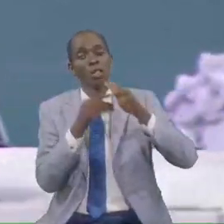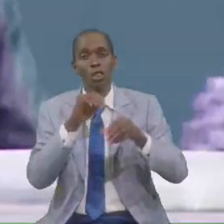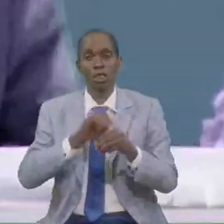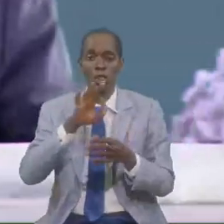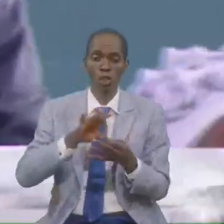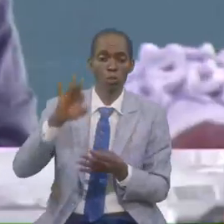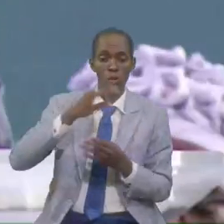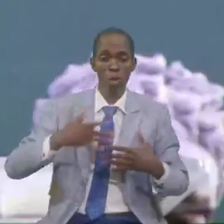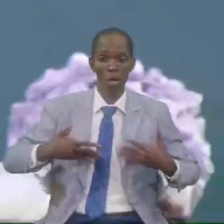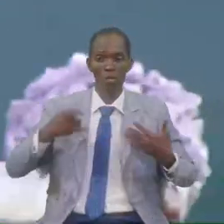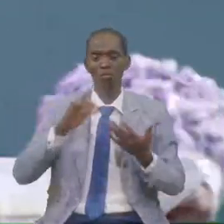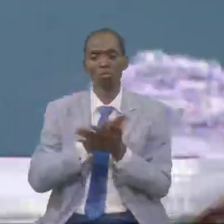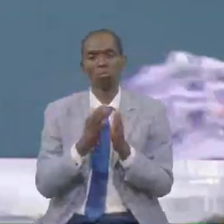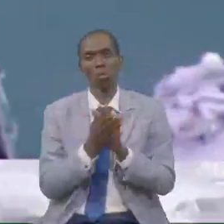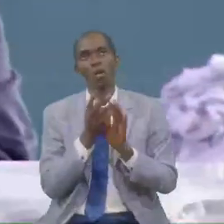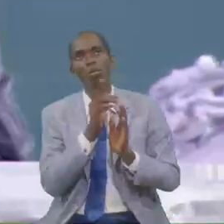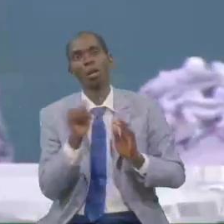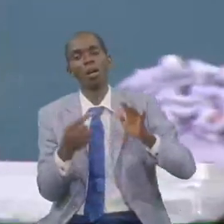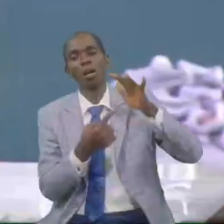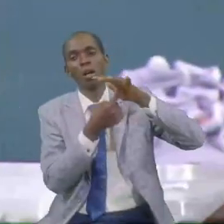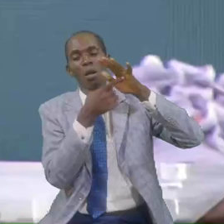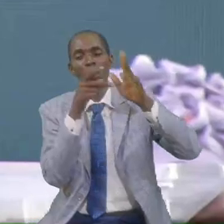Dans ta vie spirituelle, un héros.